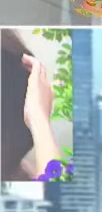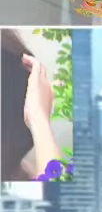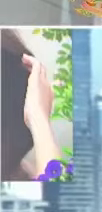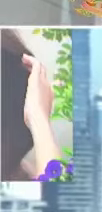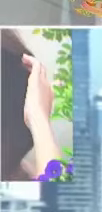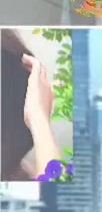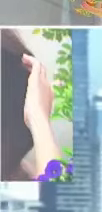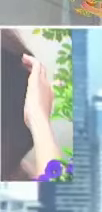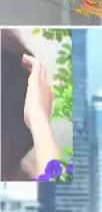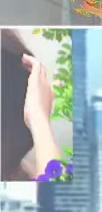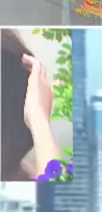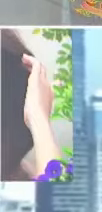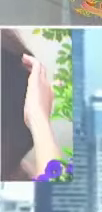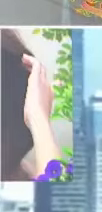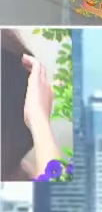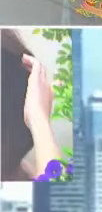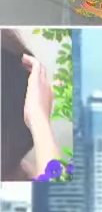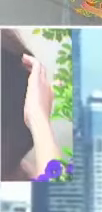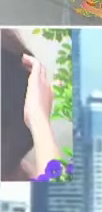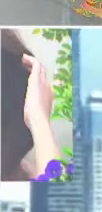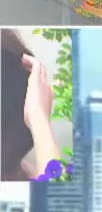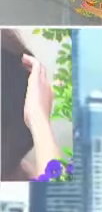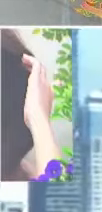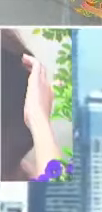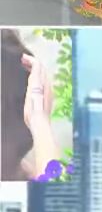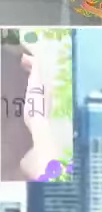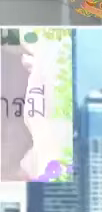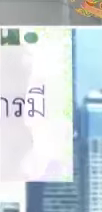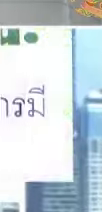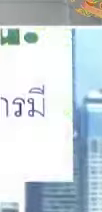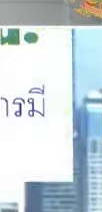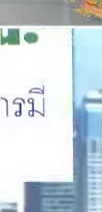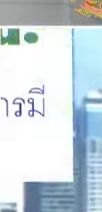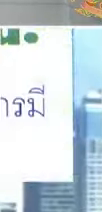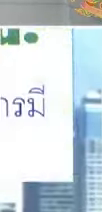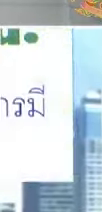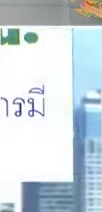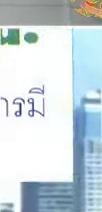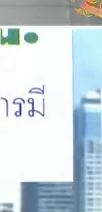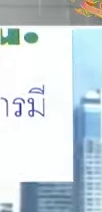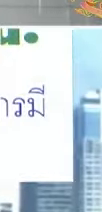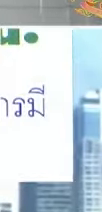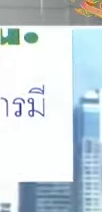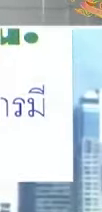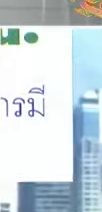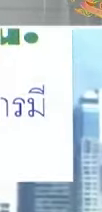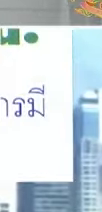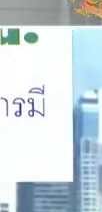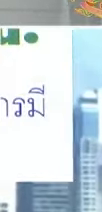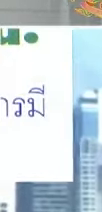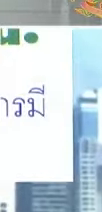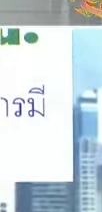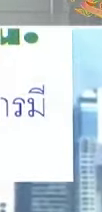างใดอันนี้คือคำชี้แจงจากนายจักราวุฒิสุนทรวิภาสผู้อำนวยการเขื่อนขุนด่านปราการ